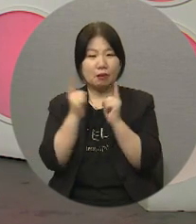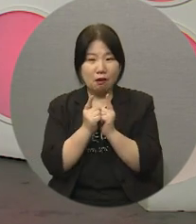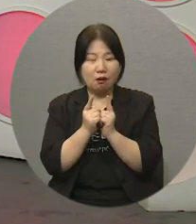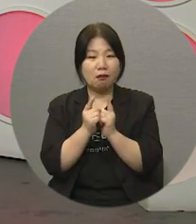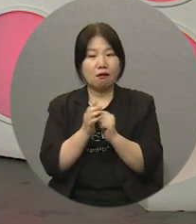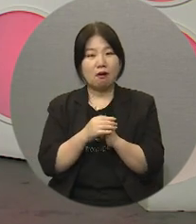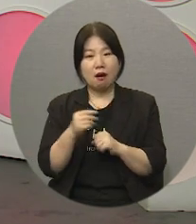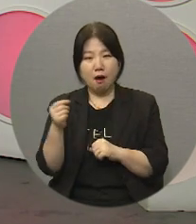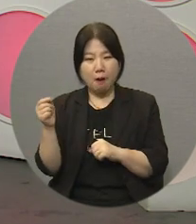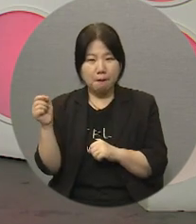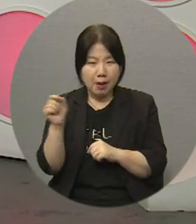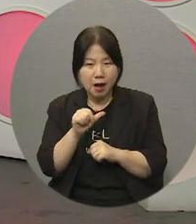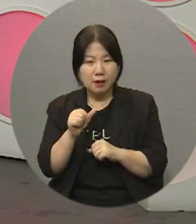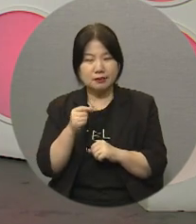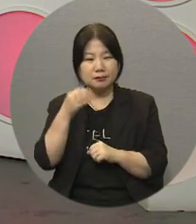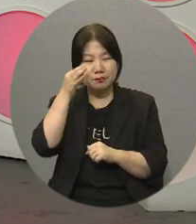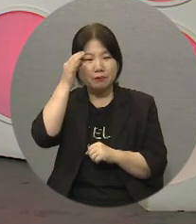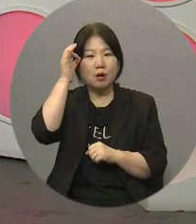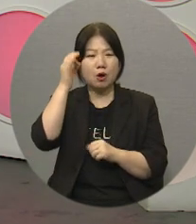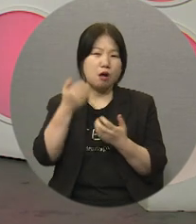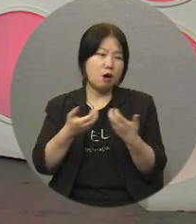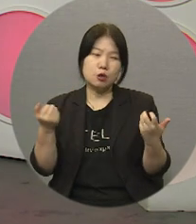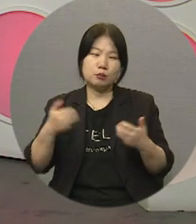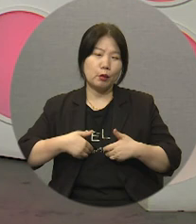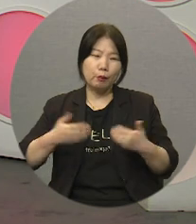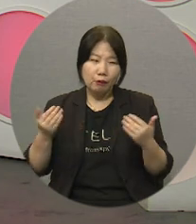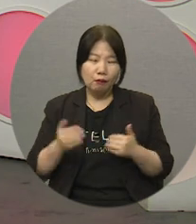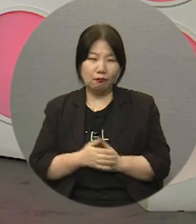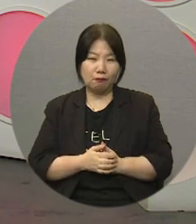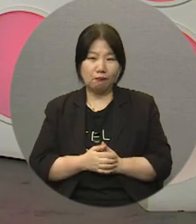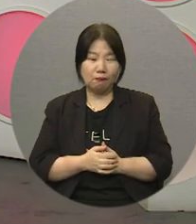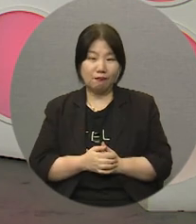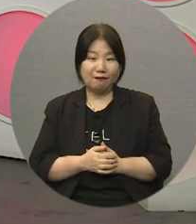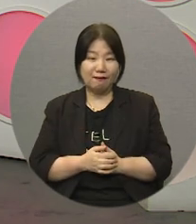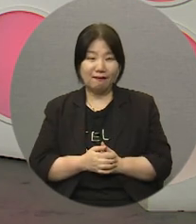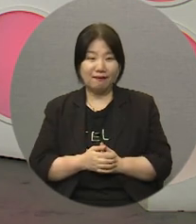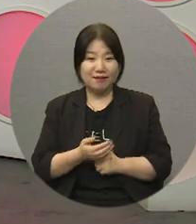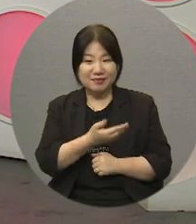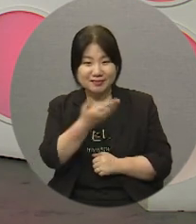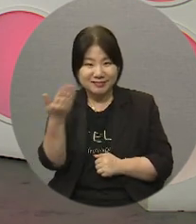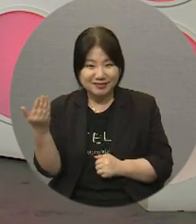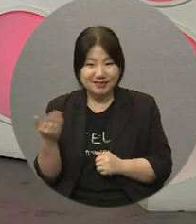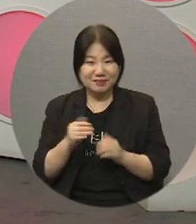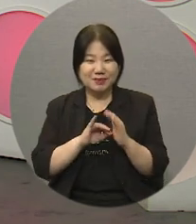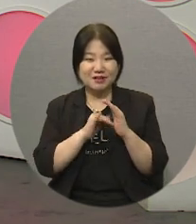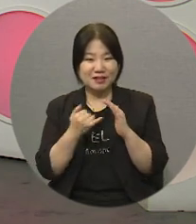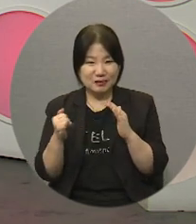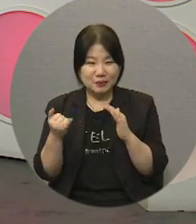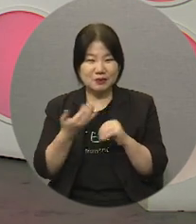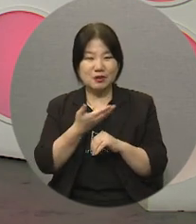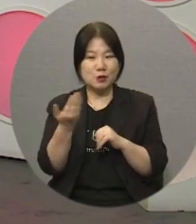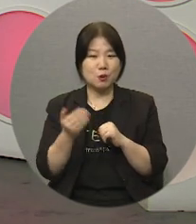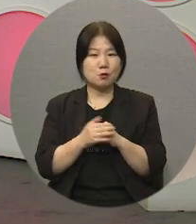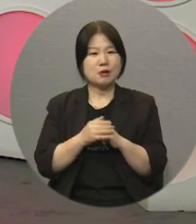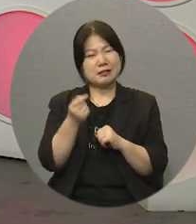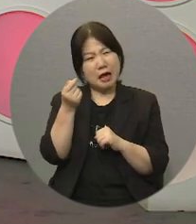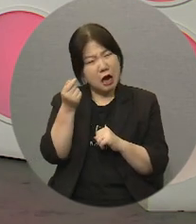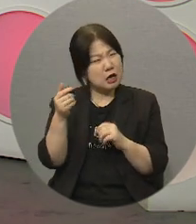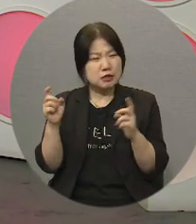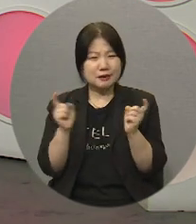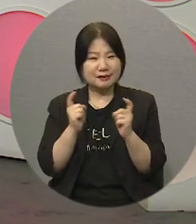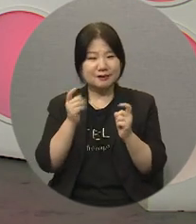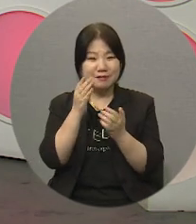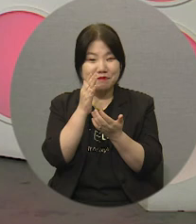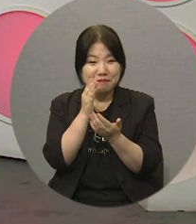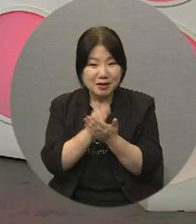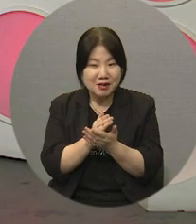있냐고. 그치. 빨리 느꼈으면 그쵸. 이럴 필요도 없습니다. 네. 자, 대한민국 모든 가정에 계신 가족 여러분 사소한 걸로 우리 싸우지 말고요.